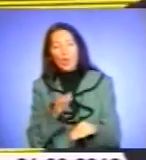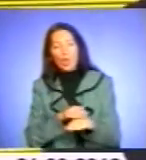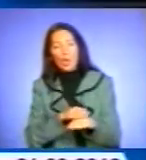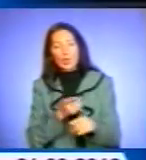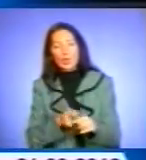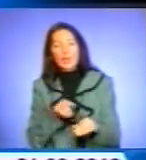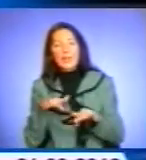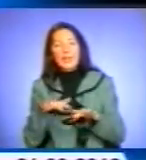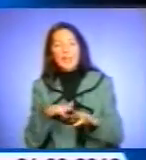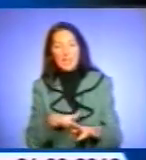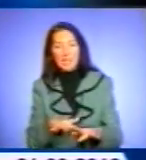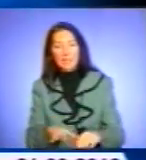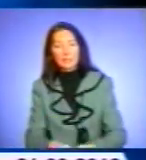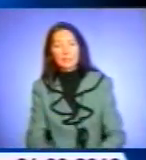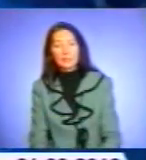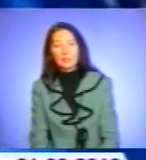ділі.